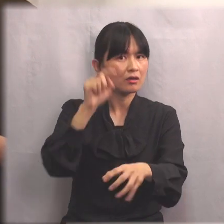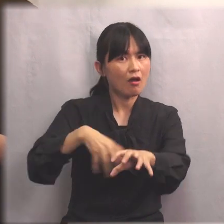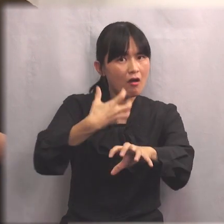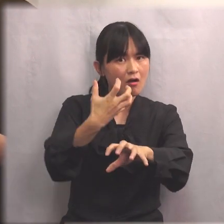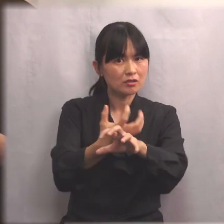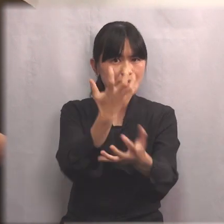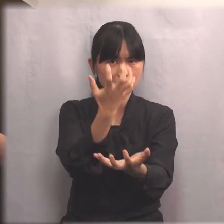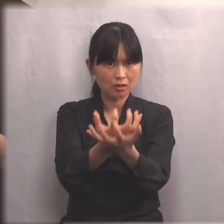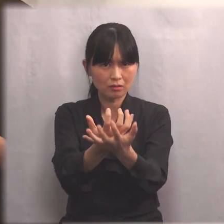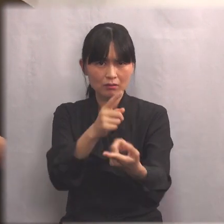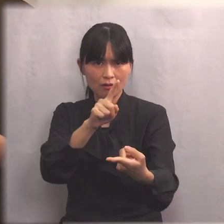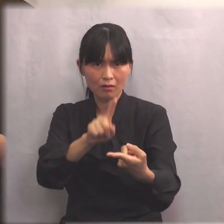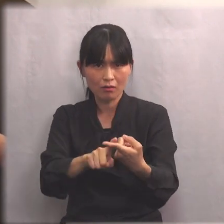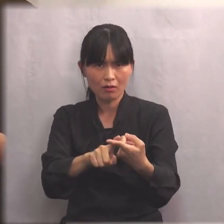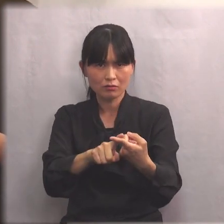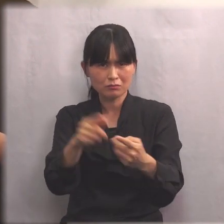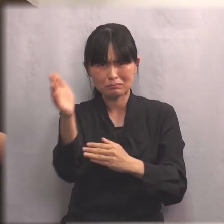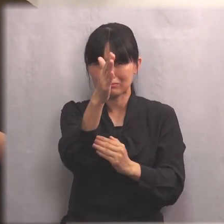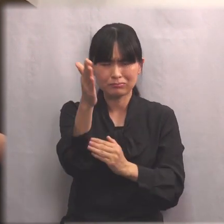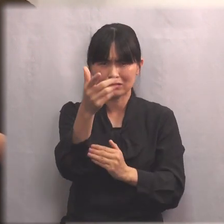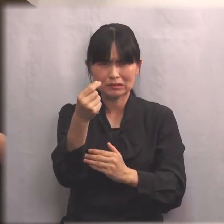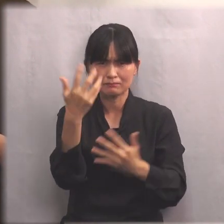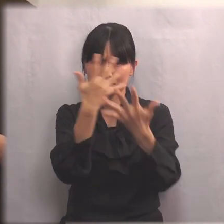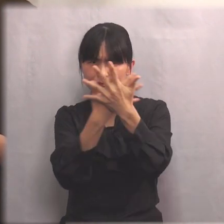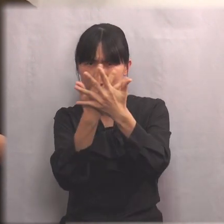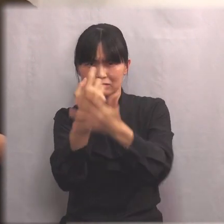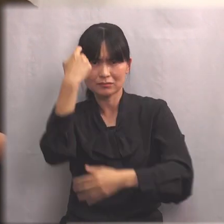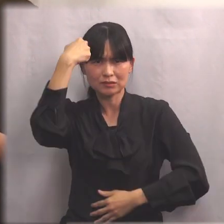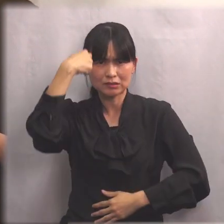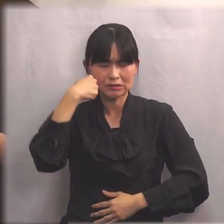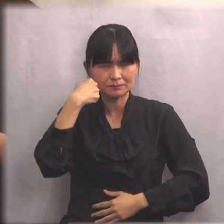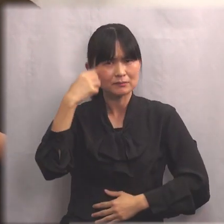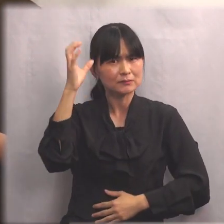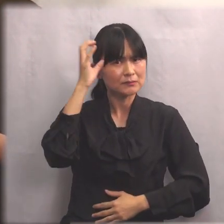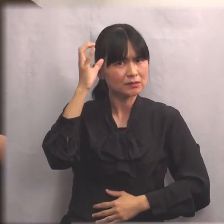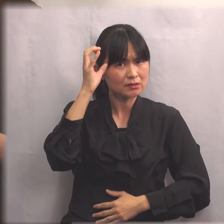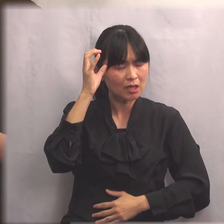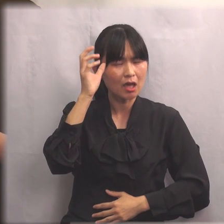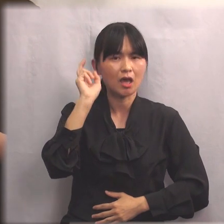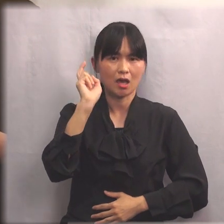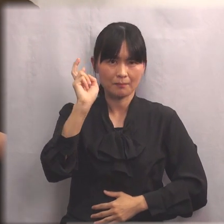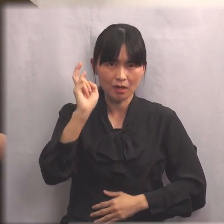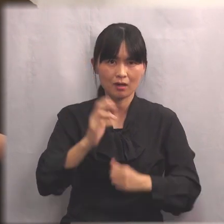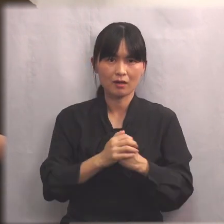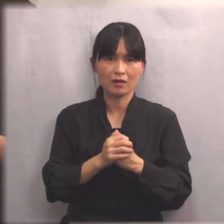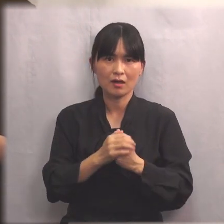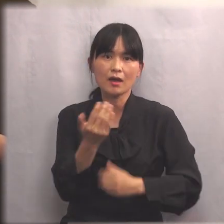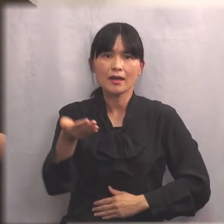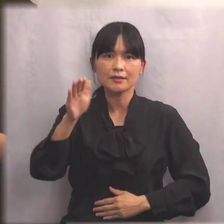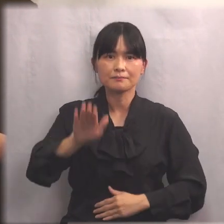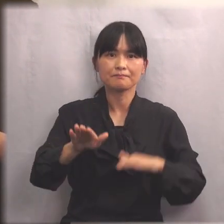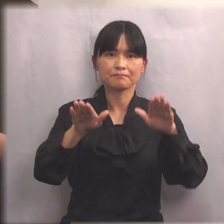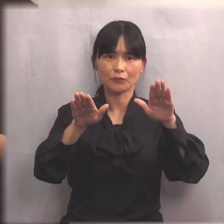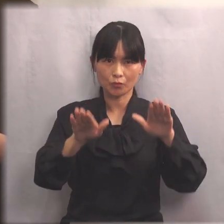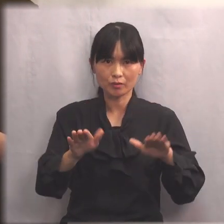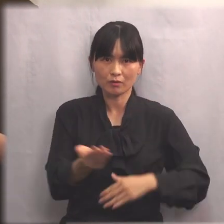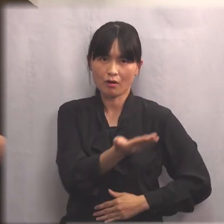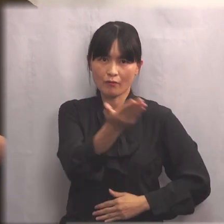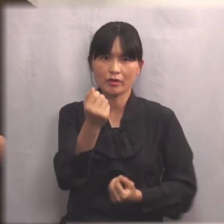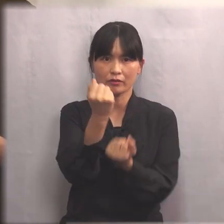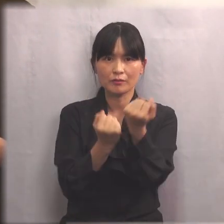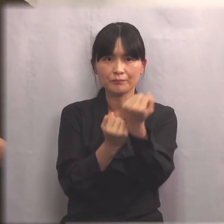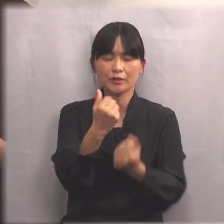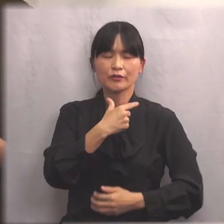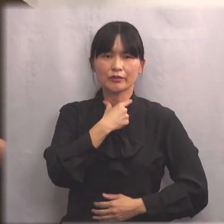혁신안을 정말 저 멀리에서 펄럭이는 깃발 같은 그런 혁신안을 기대하셨을 수도 있다고 생각합니다. 하지만